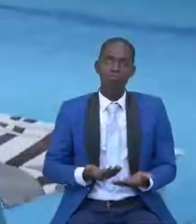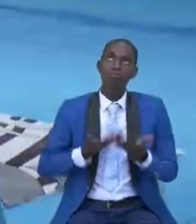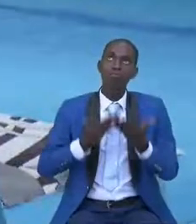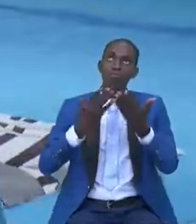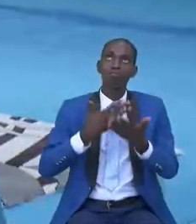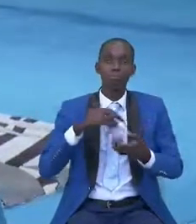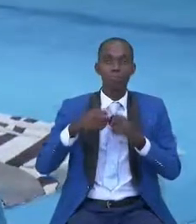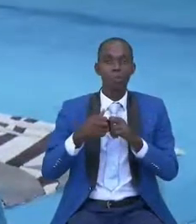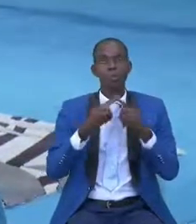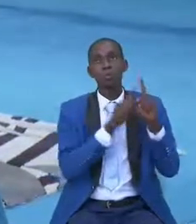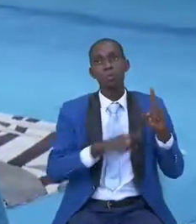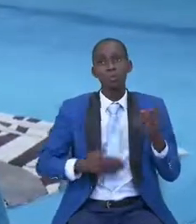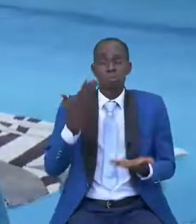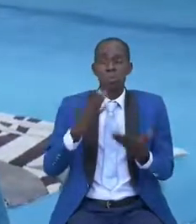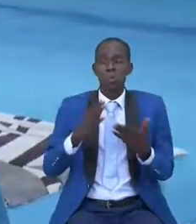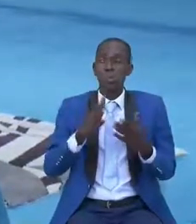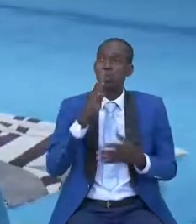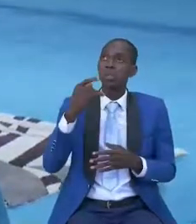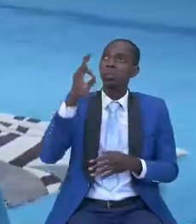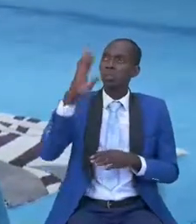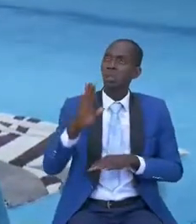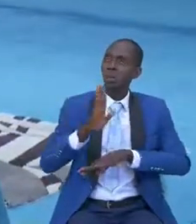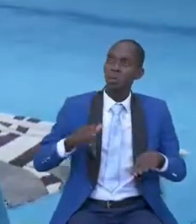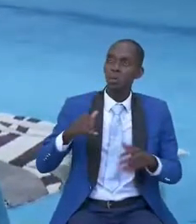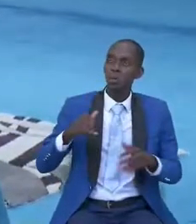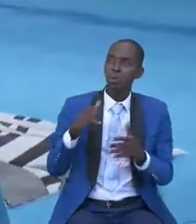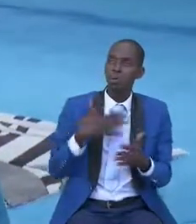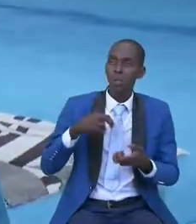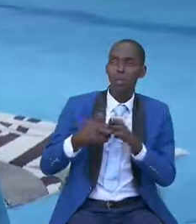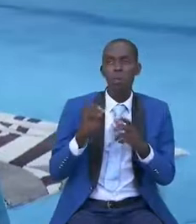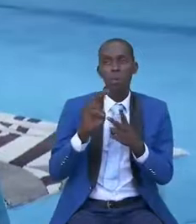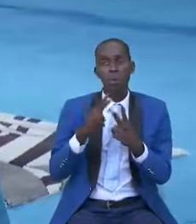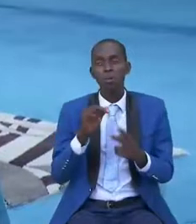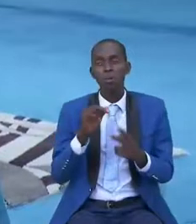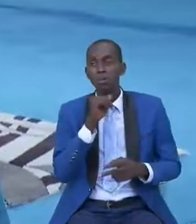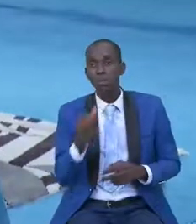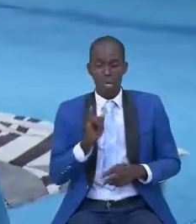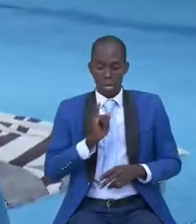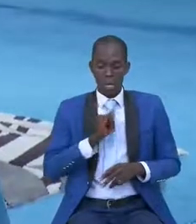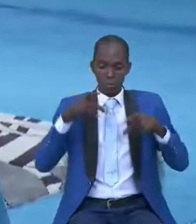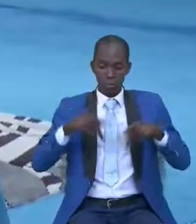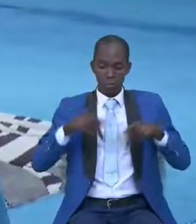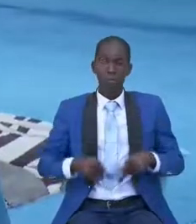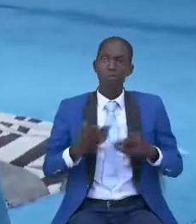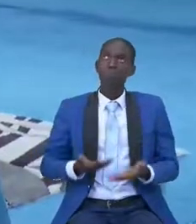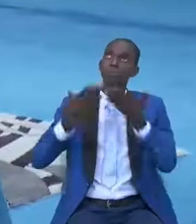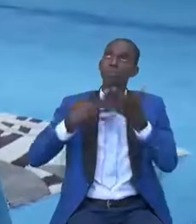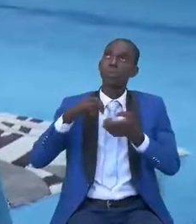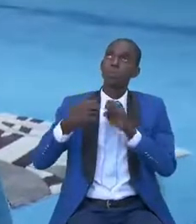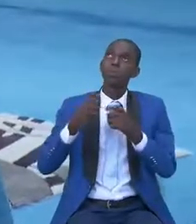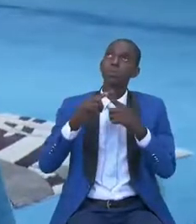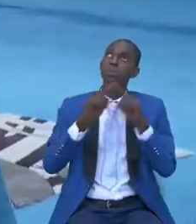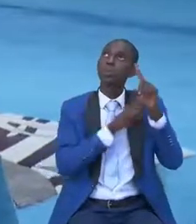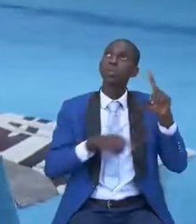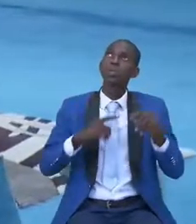faite ce soir, moi je mentionne mon problème au Seigneur, que le prédicateur le mentionne ou pas. Moi j'ai déjà mentionné ça au